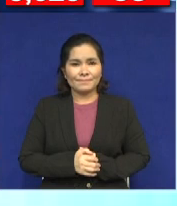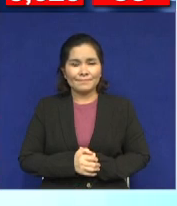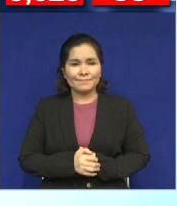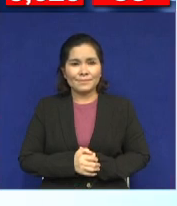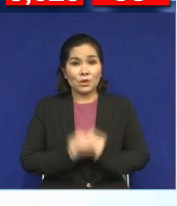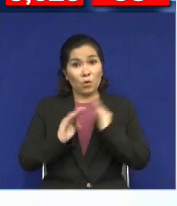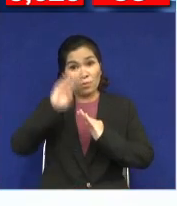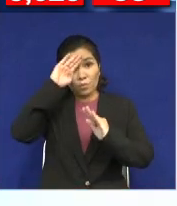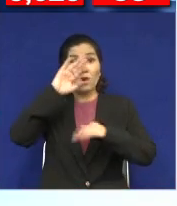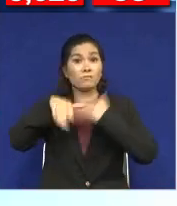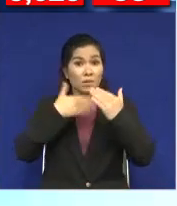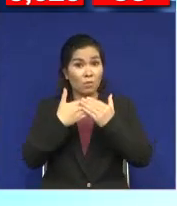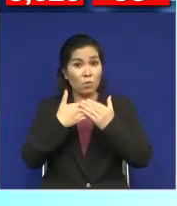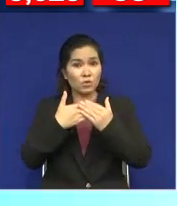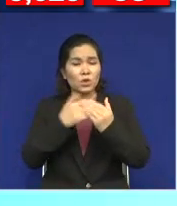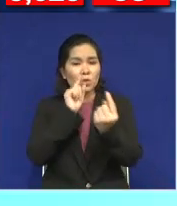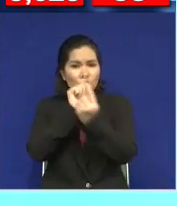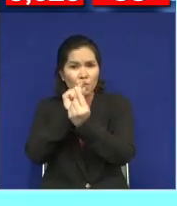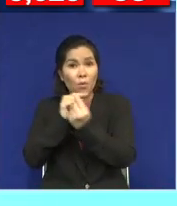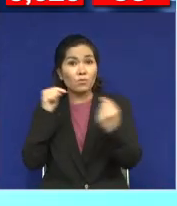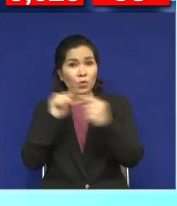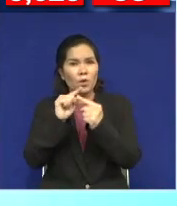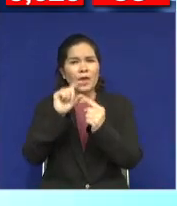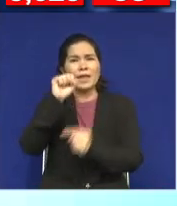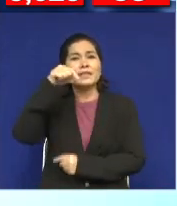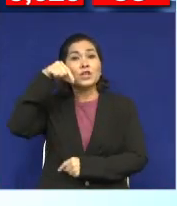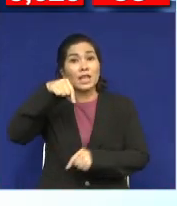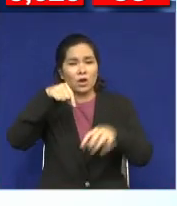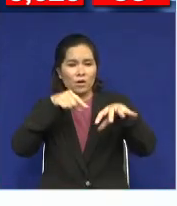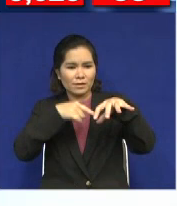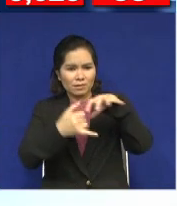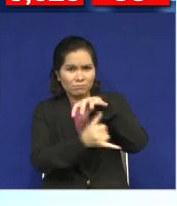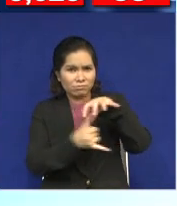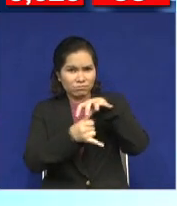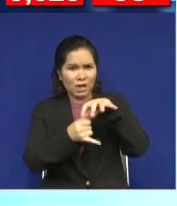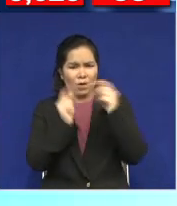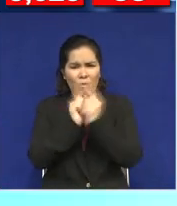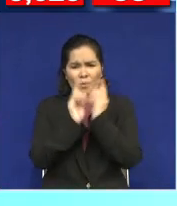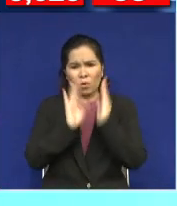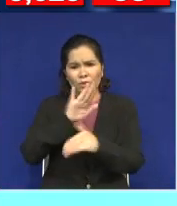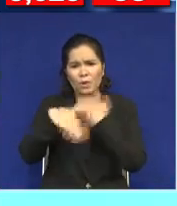ยยืนยันสะสมในสถานที่เฝ้าระวังที่รัฐจัดให้219รายค่ะ